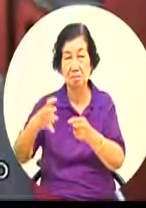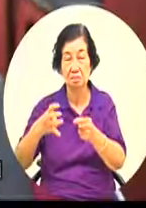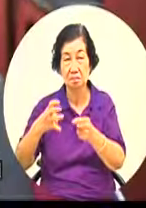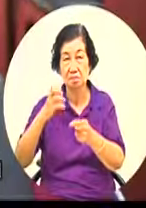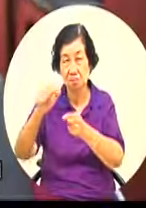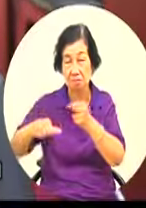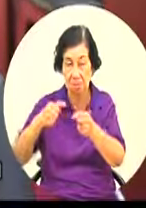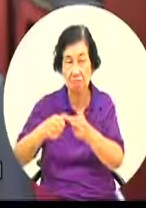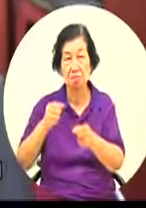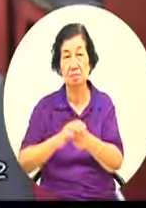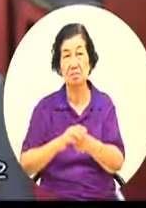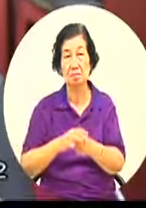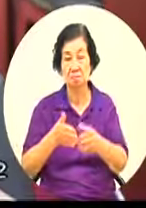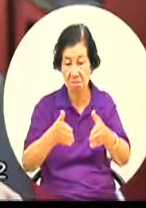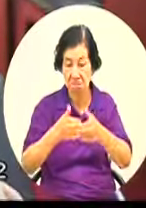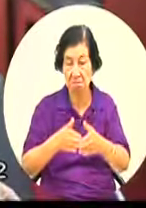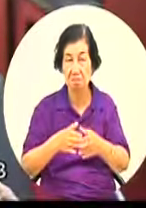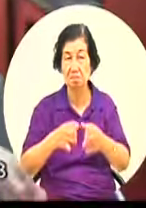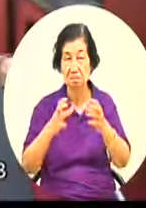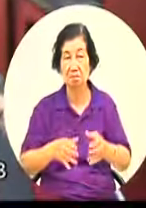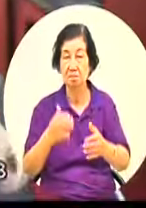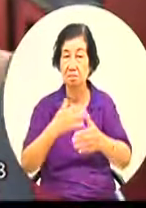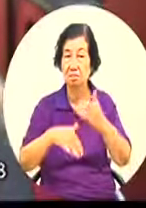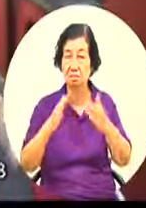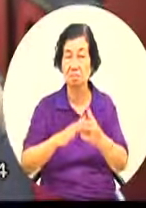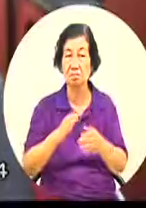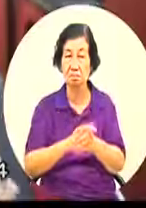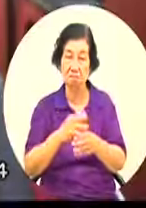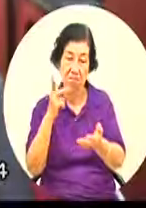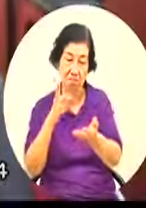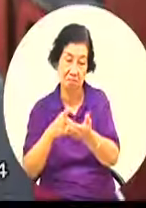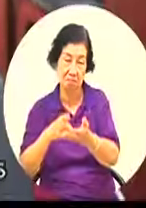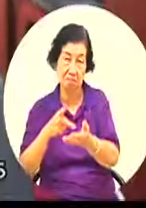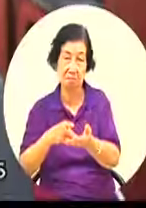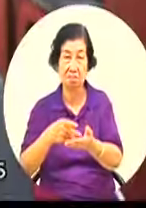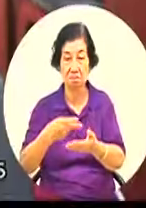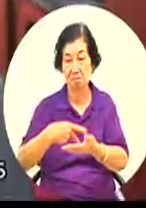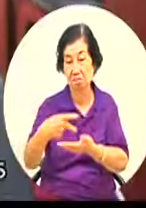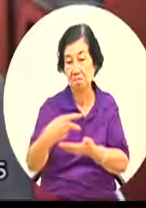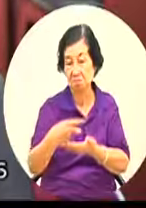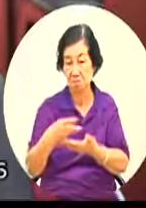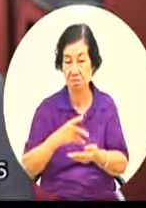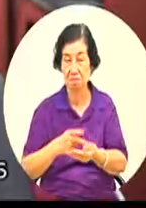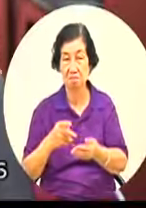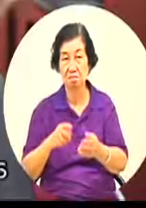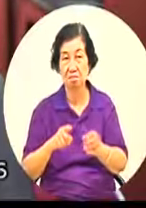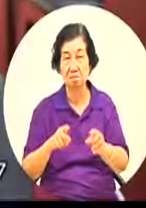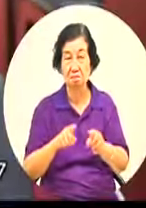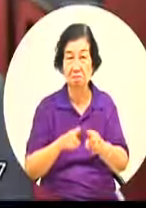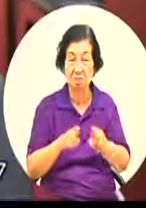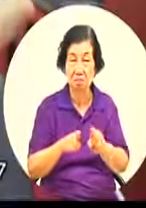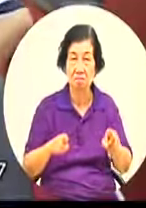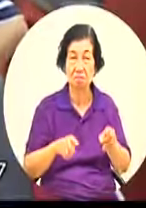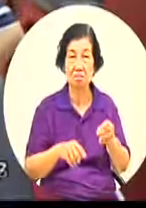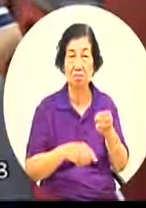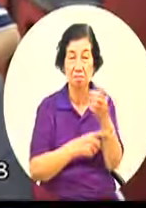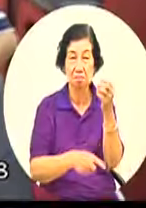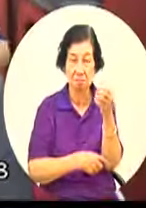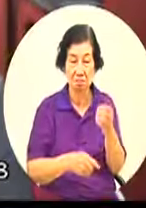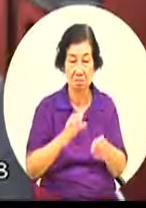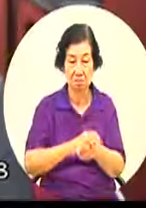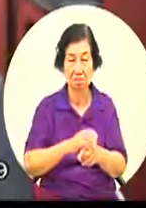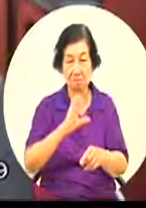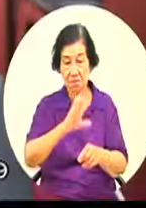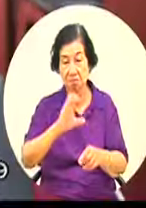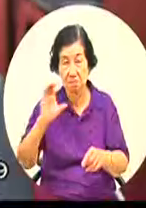校。啊、总不可能永远都在租人家1个月99块一坪的土地吧？我们只需要297坪